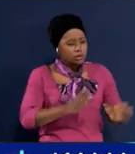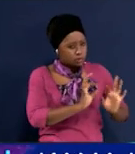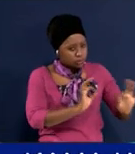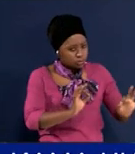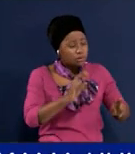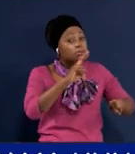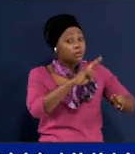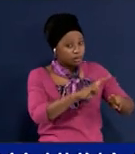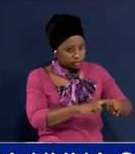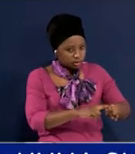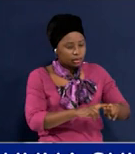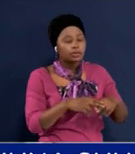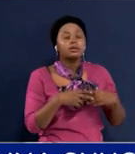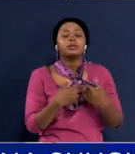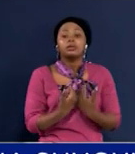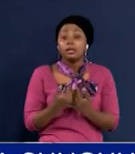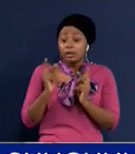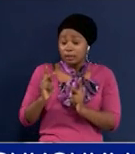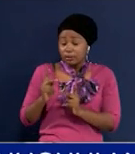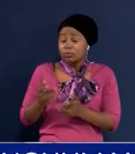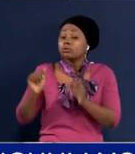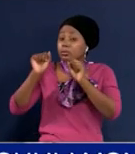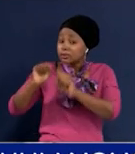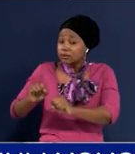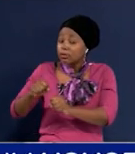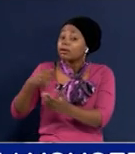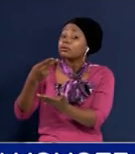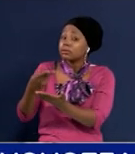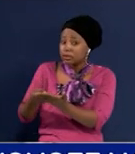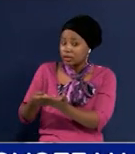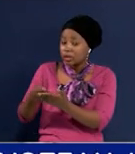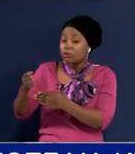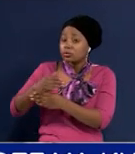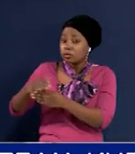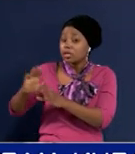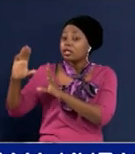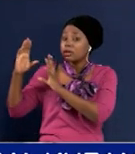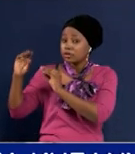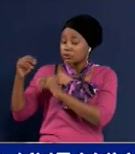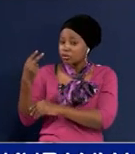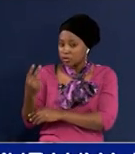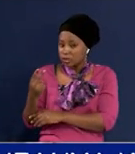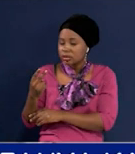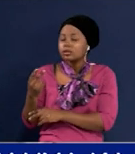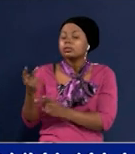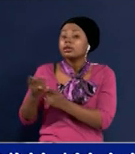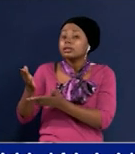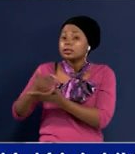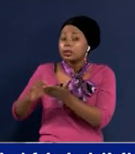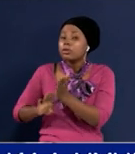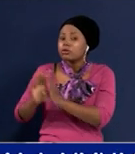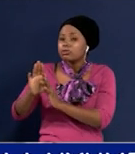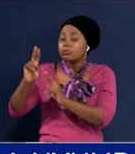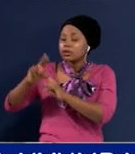nzuri ni kumkalisha, na endapo kuna ulazima wa kulala, basi utumie mto hata mito miwili ili sehemu ya juu iwe